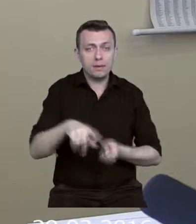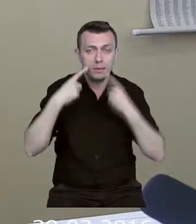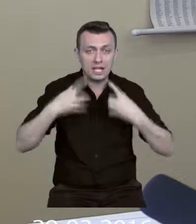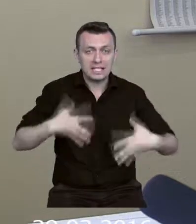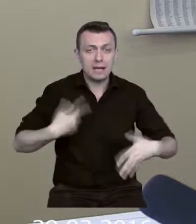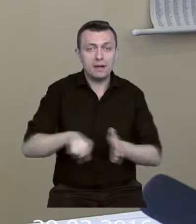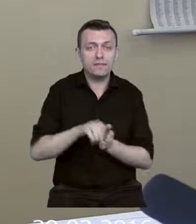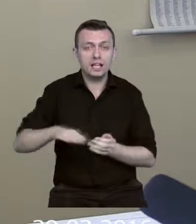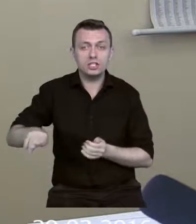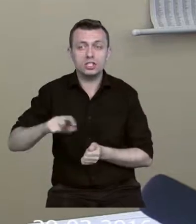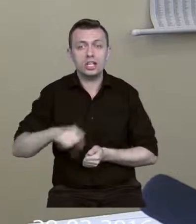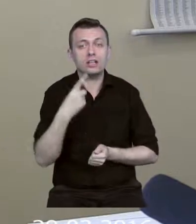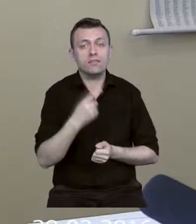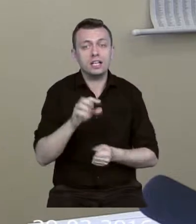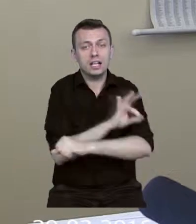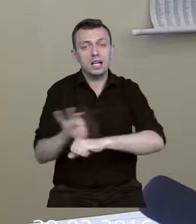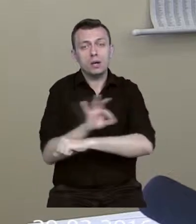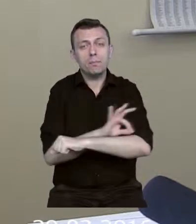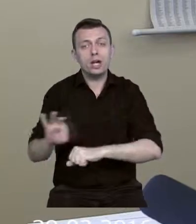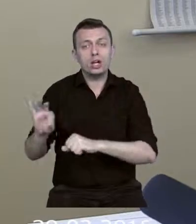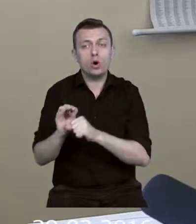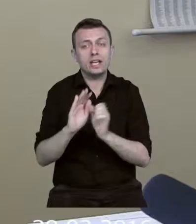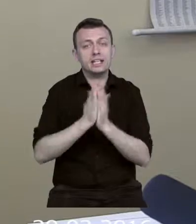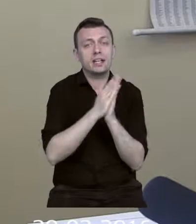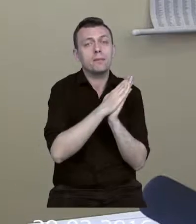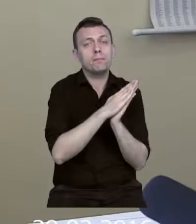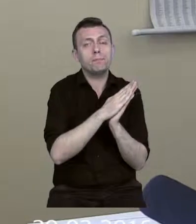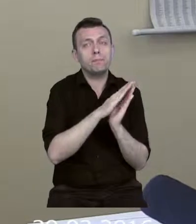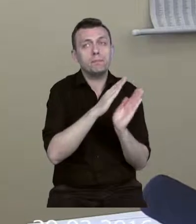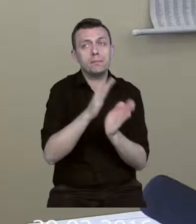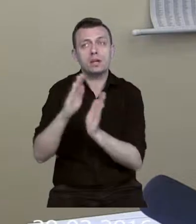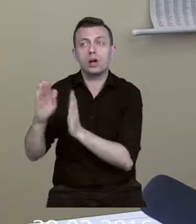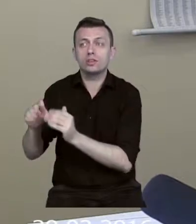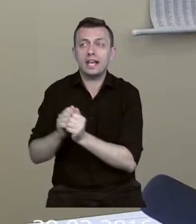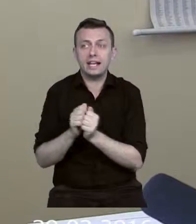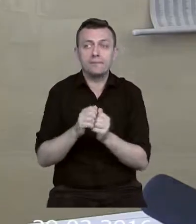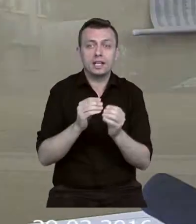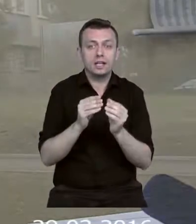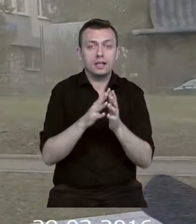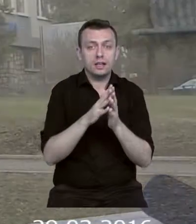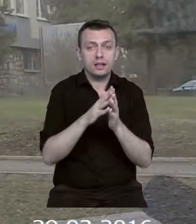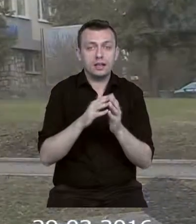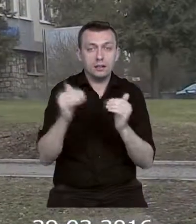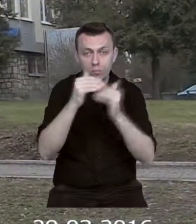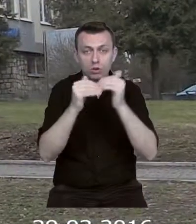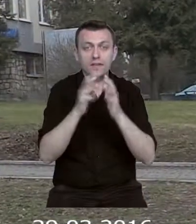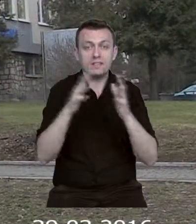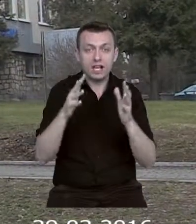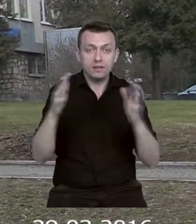projekt biblioteki. W tej chwili ten projekt biblioteki się robi, rozbudowy. Chcemy złożyć ten wniosek